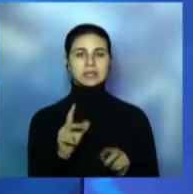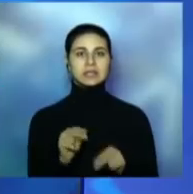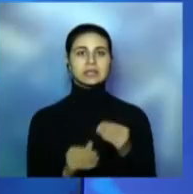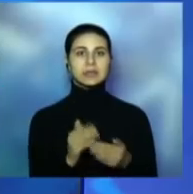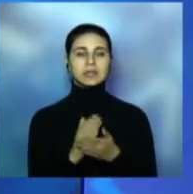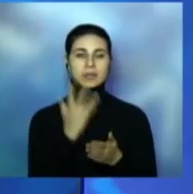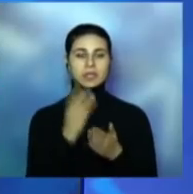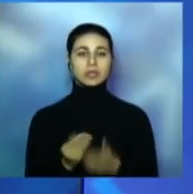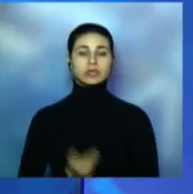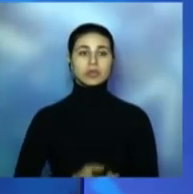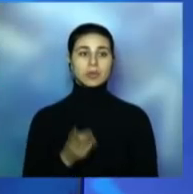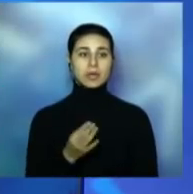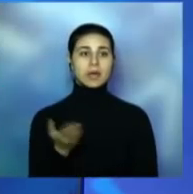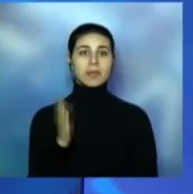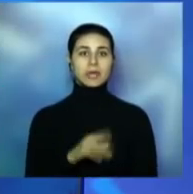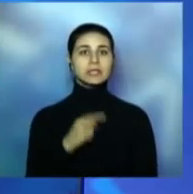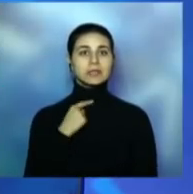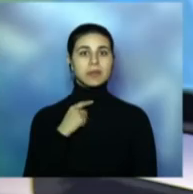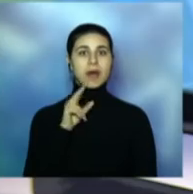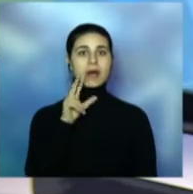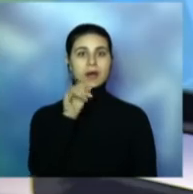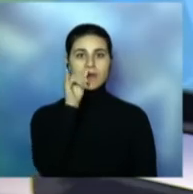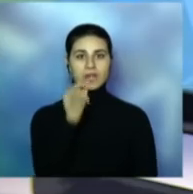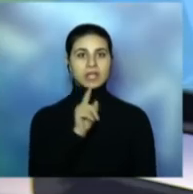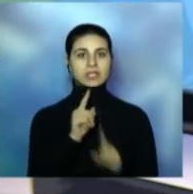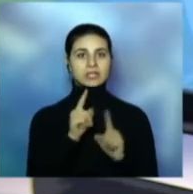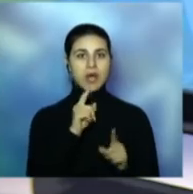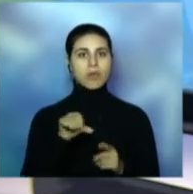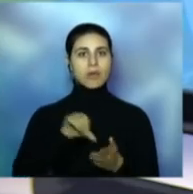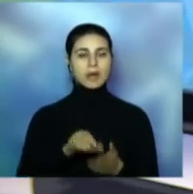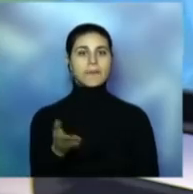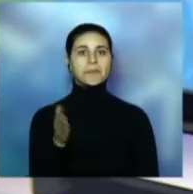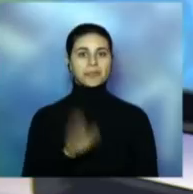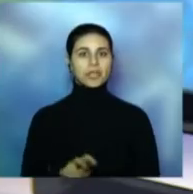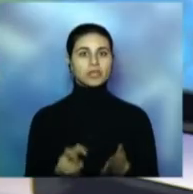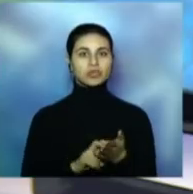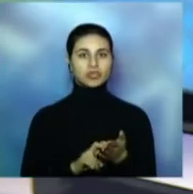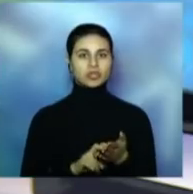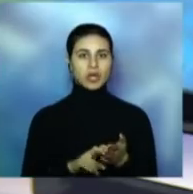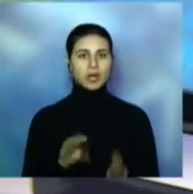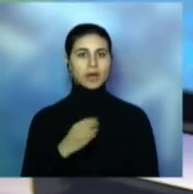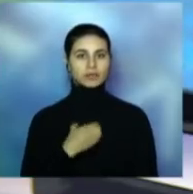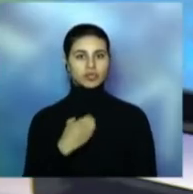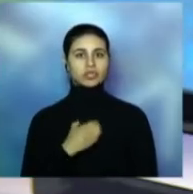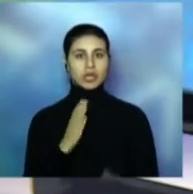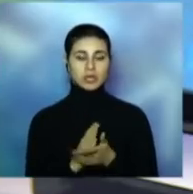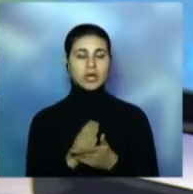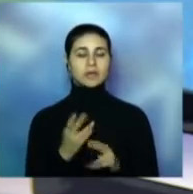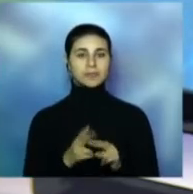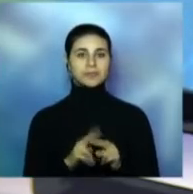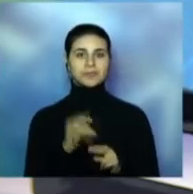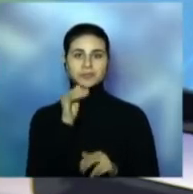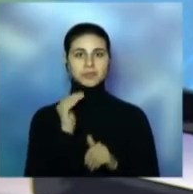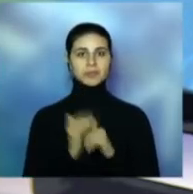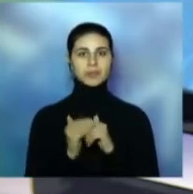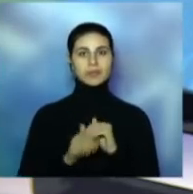ცხოვრება, მაგრამ მათ მაინც ხმა უკანკალებთ, როდესაც გასაუბრებაზე მიდიან, მაინც არიან და ერთი მშობელი